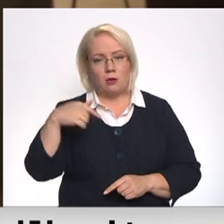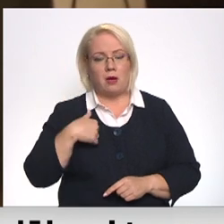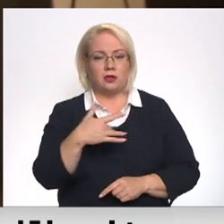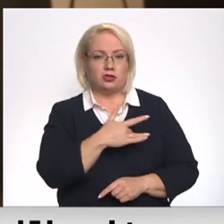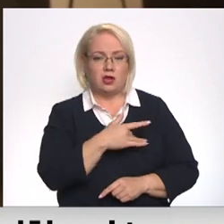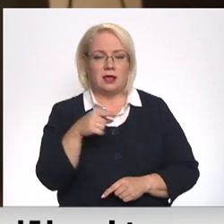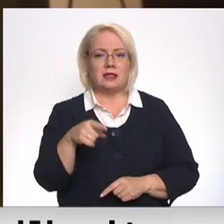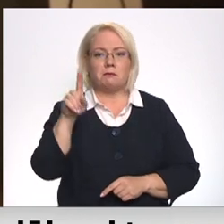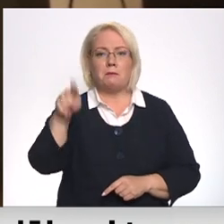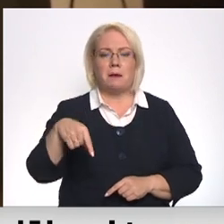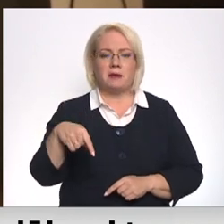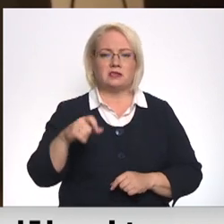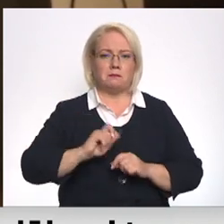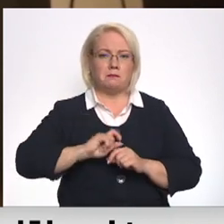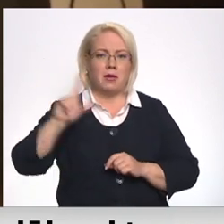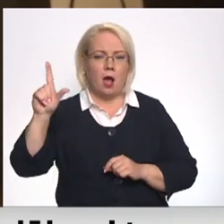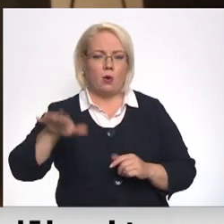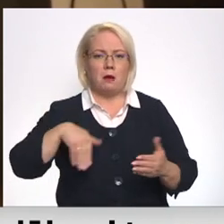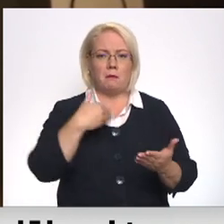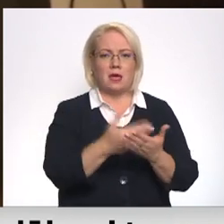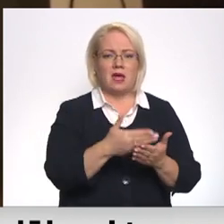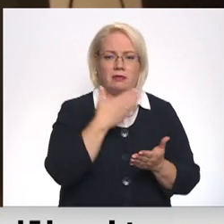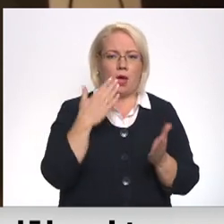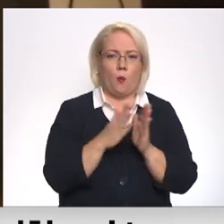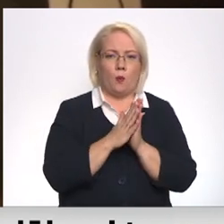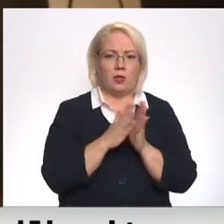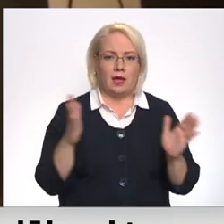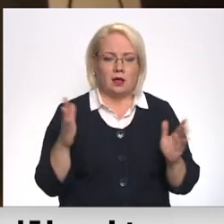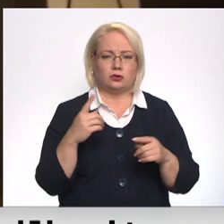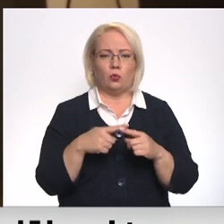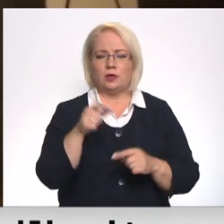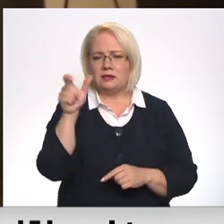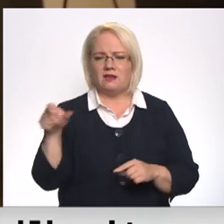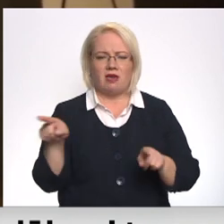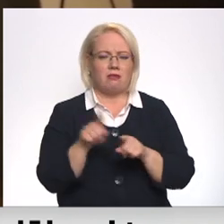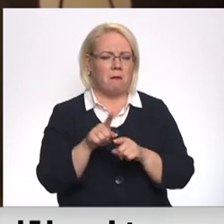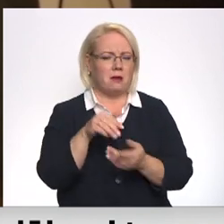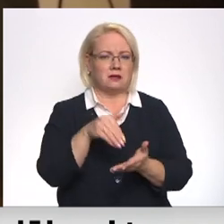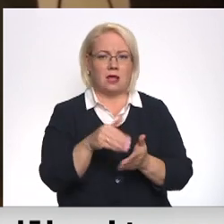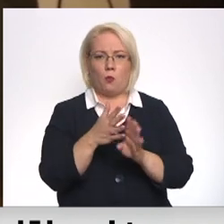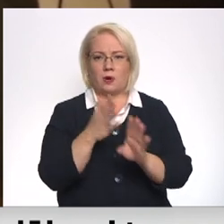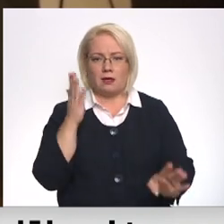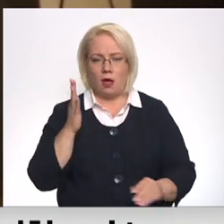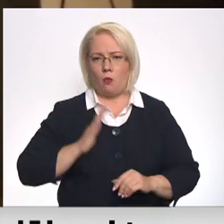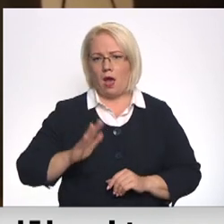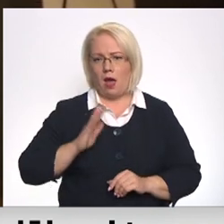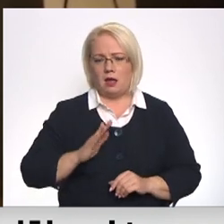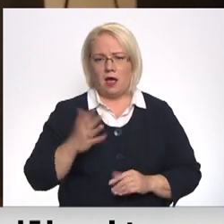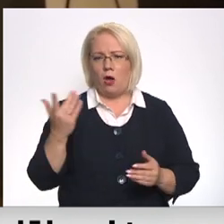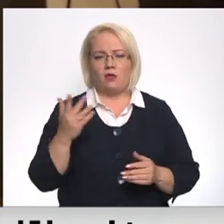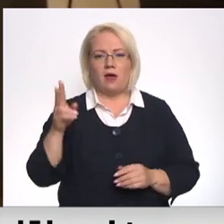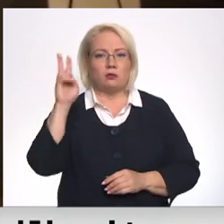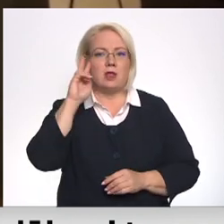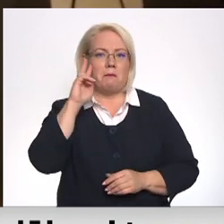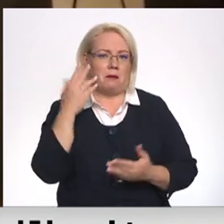tas pieprasījums aug, piedāvājums nav tik liels un cilvēki tāpat stāv rindās un gaida kaut vai uz